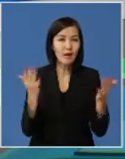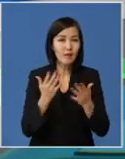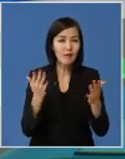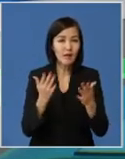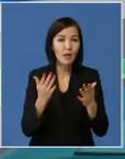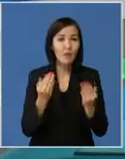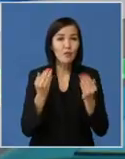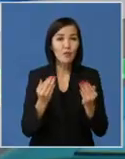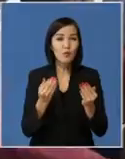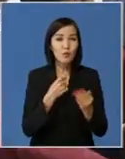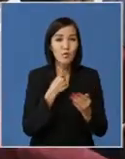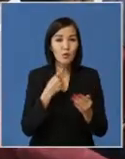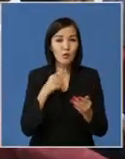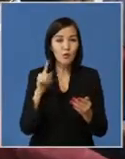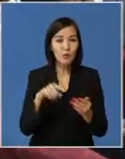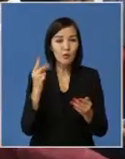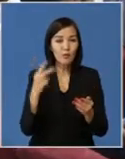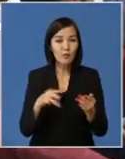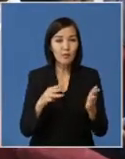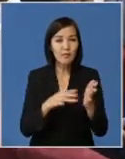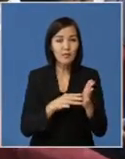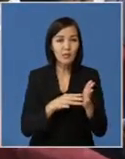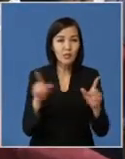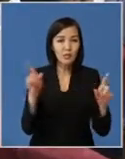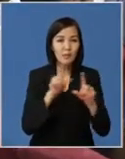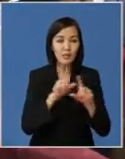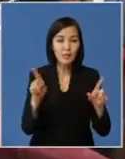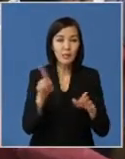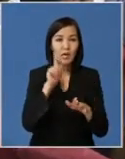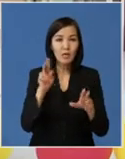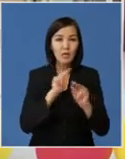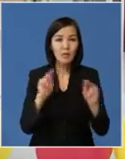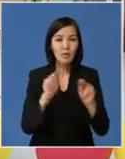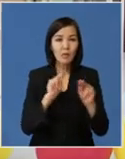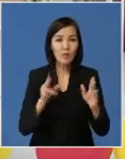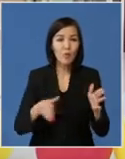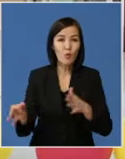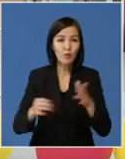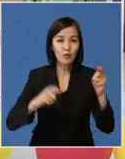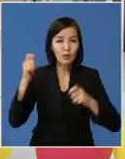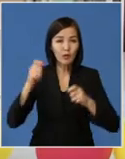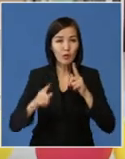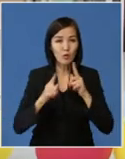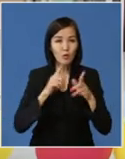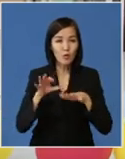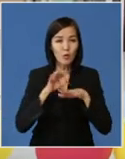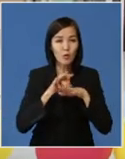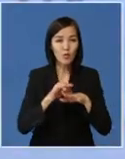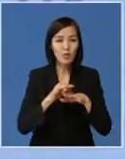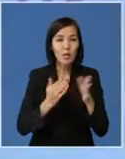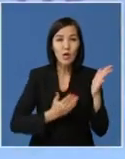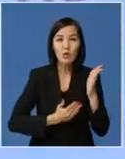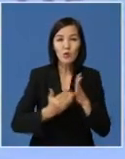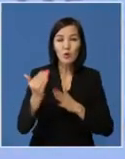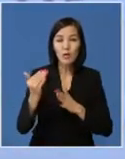қандай? Осы мақсатта Талдықорғандағы нөмір 28-ші IT лицей мектебінде жас педагогтардың алғашқы облыстық слеті өтті. Оған жоғары